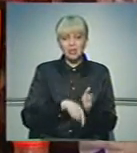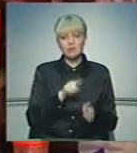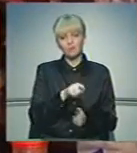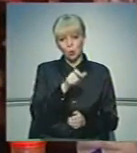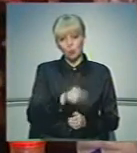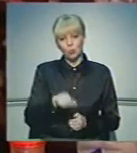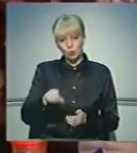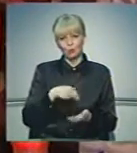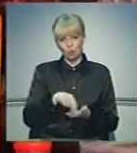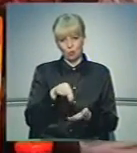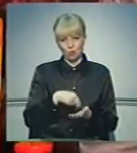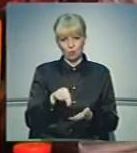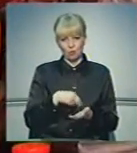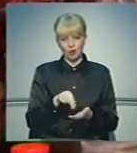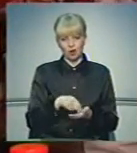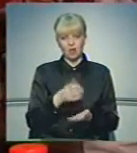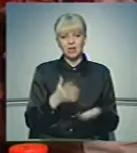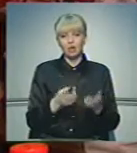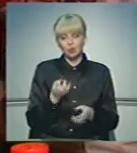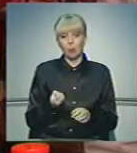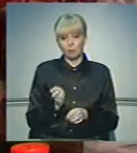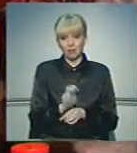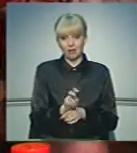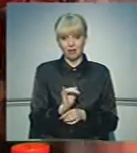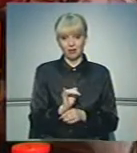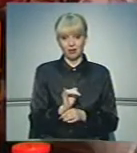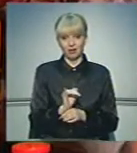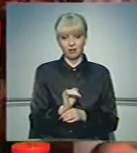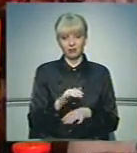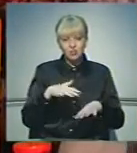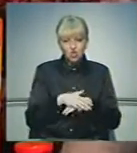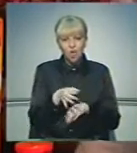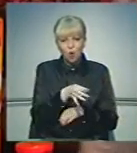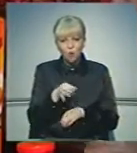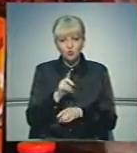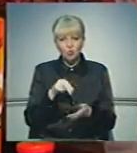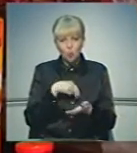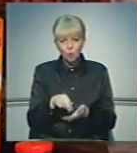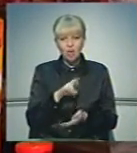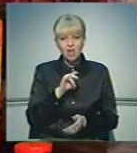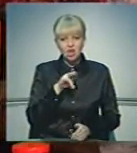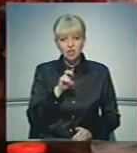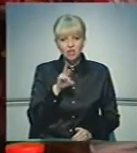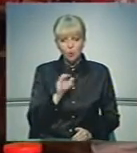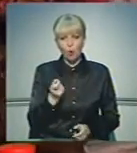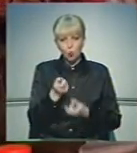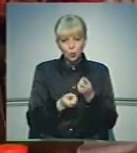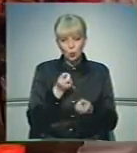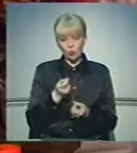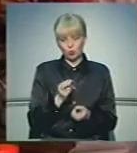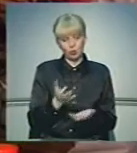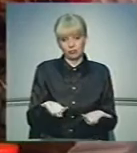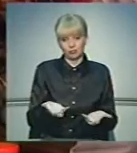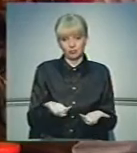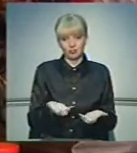люди купляють. Якщо прийде і вважає копійки, щоб купити ячневу крупу, то це